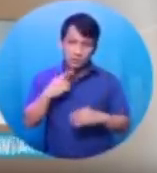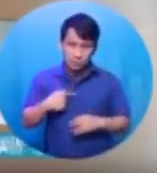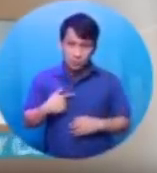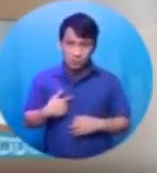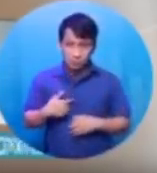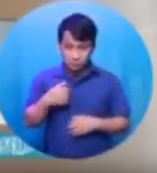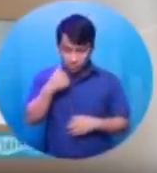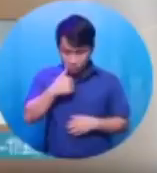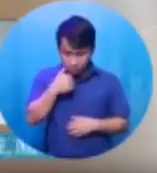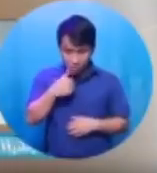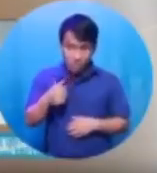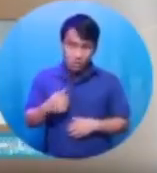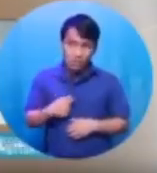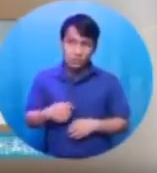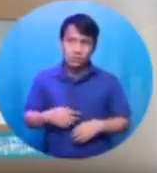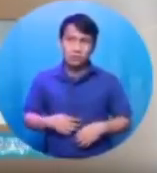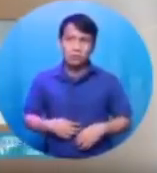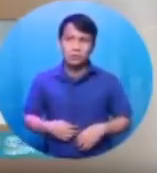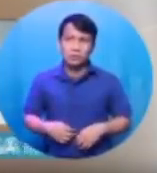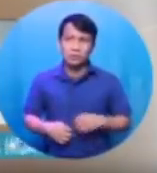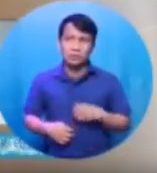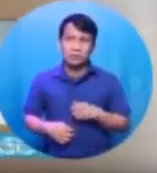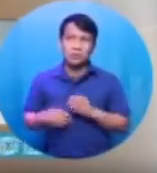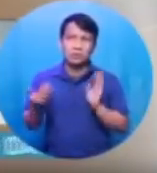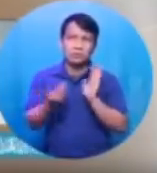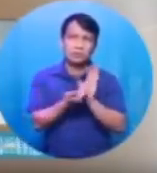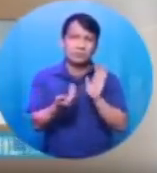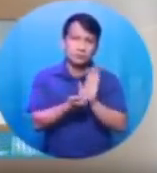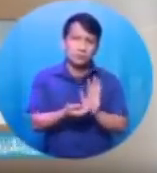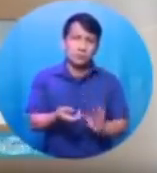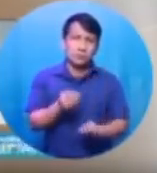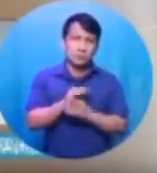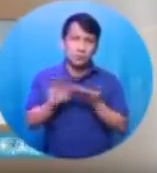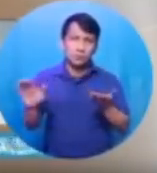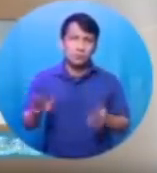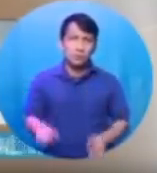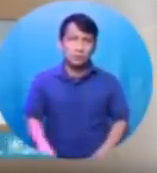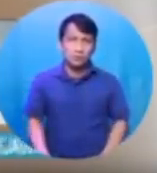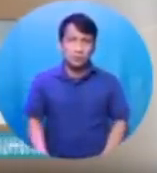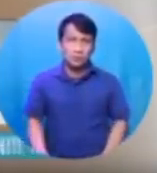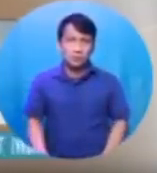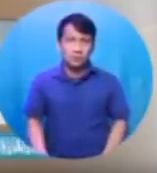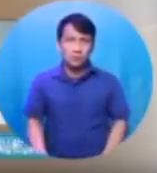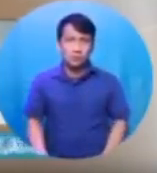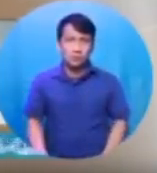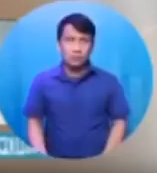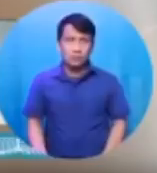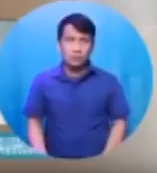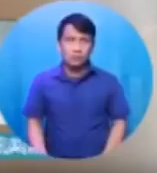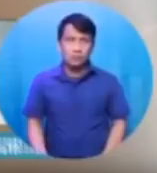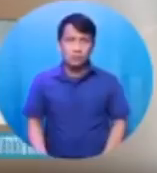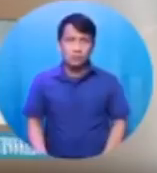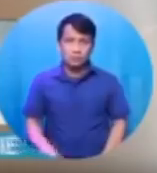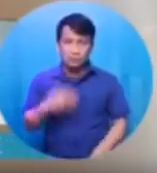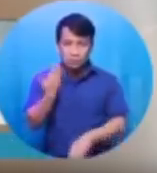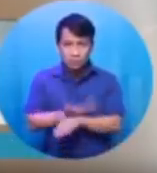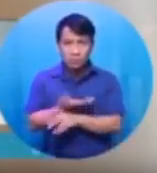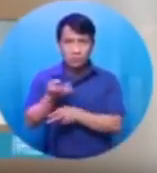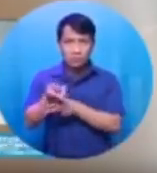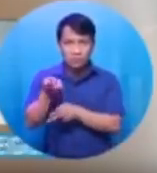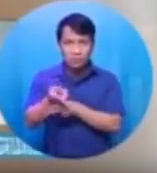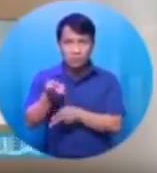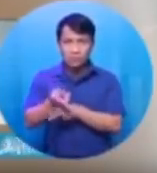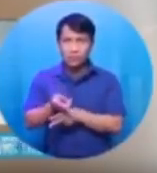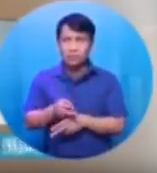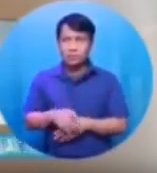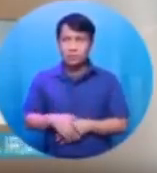may babae ako. Sabihin mo sa akin, mabayad. I-prove mo, may babae ako. Malinis kong sa'yo. Isa mo ang anak eh. Isa mo ang anak ng coroner, hindi mo ka maalagaan.